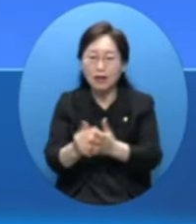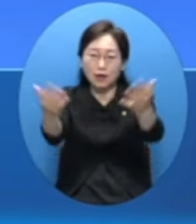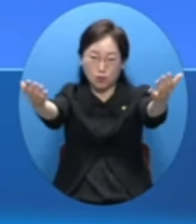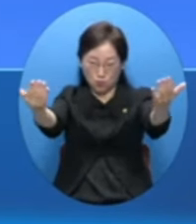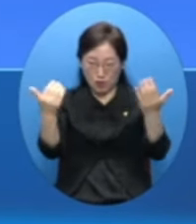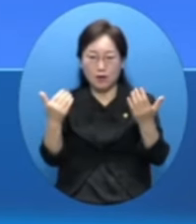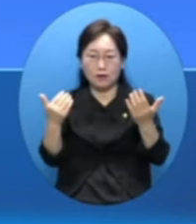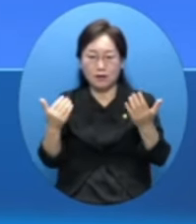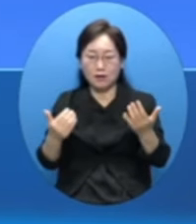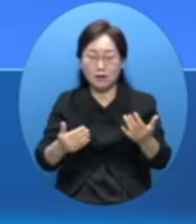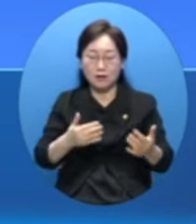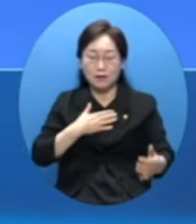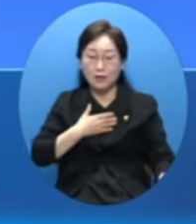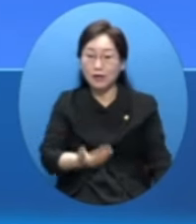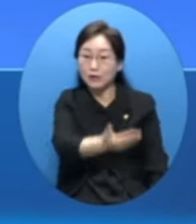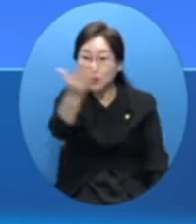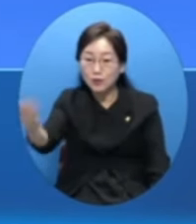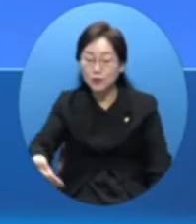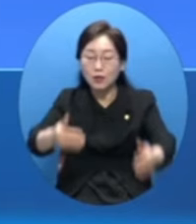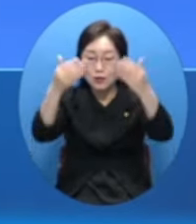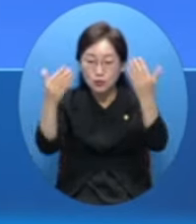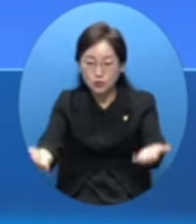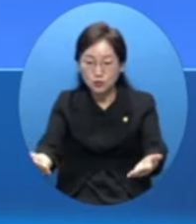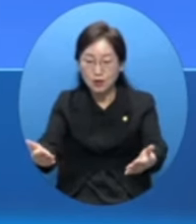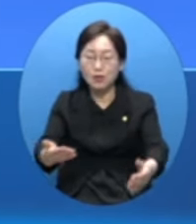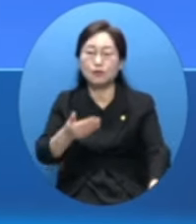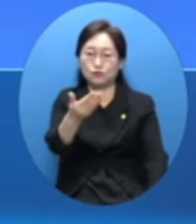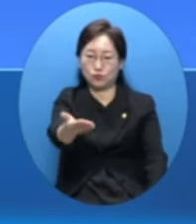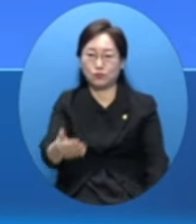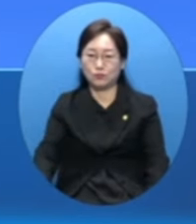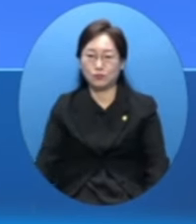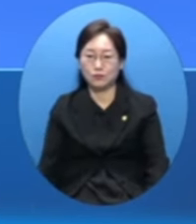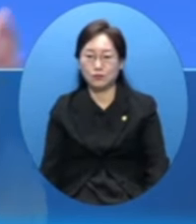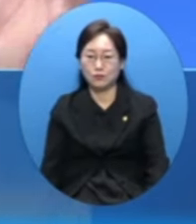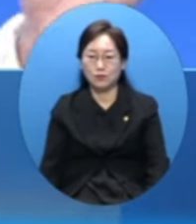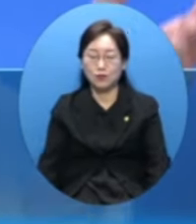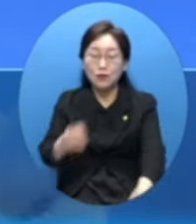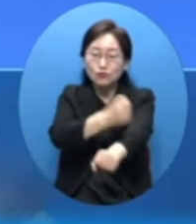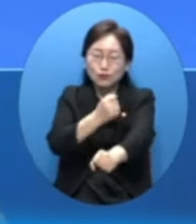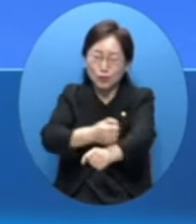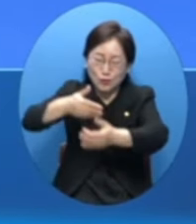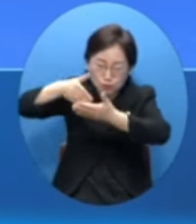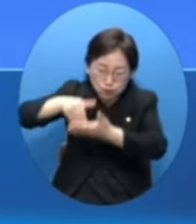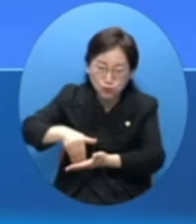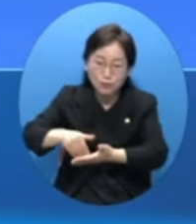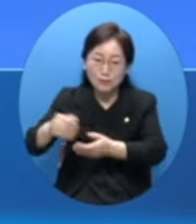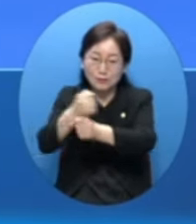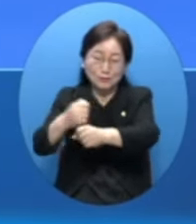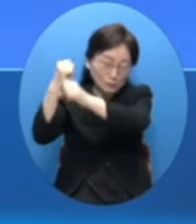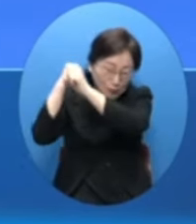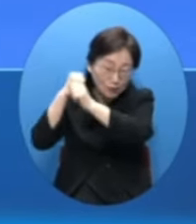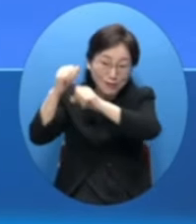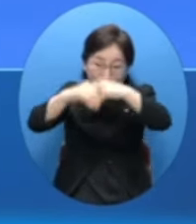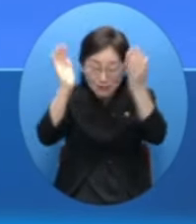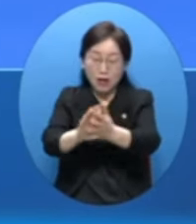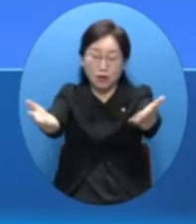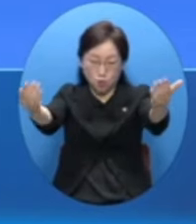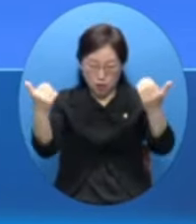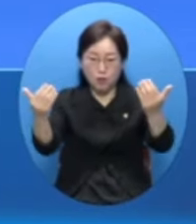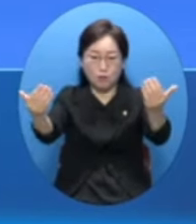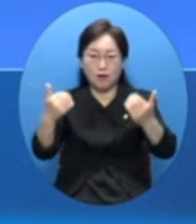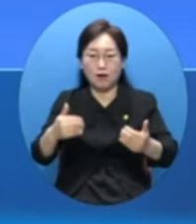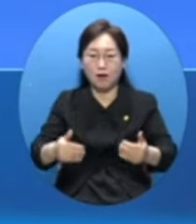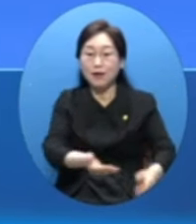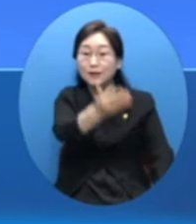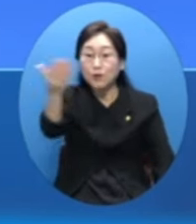내게로 오라 내가 너희를 쉬게 하리라. 수고하고 무거운 짐진 자들아 다 내게로 오라 다 내게로 오라